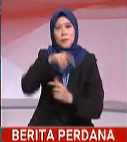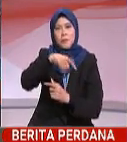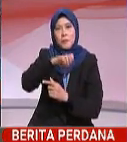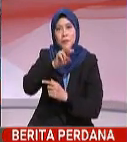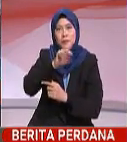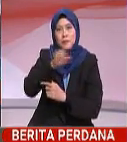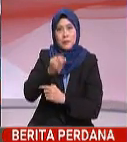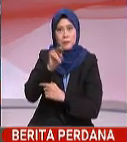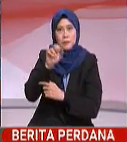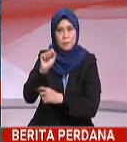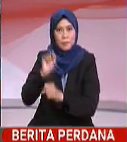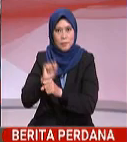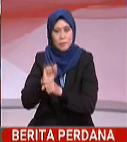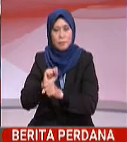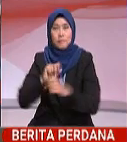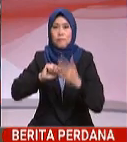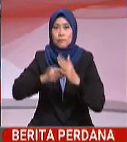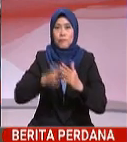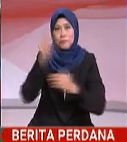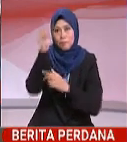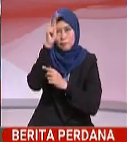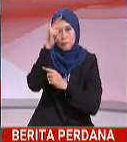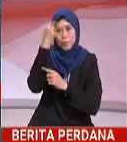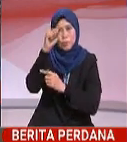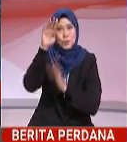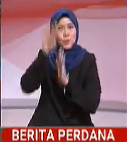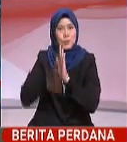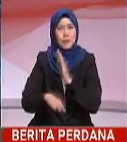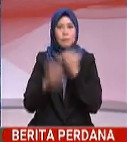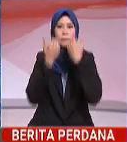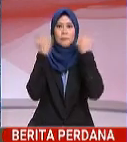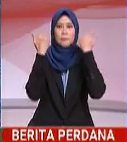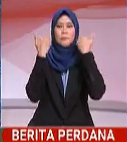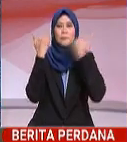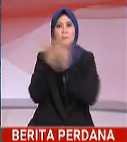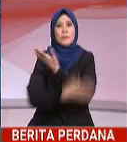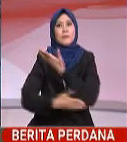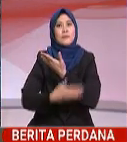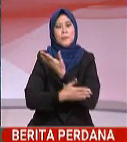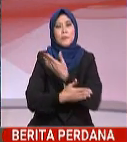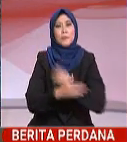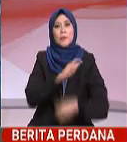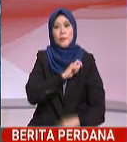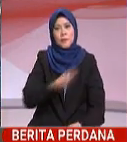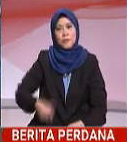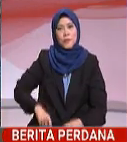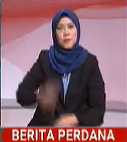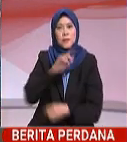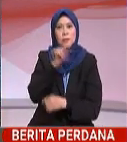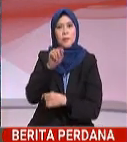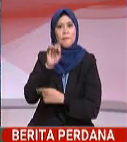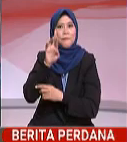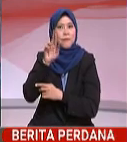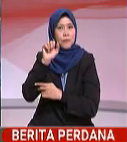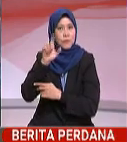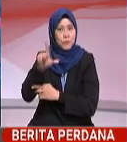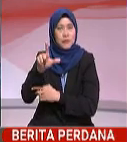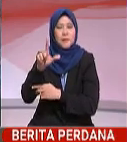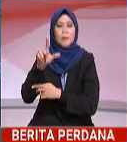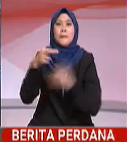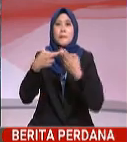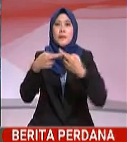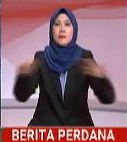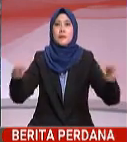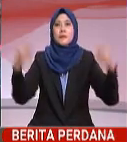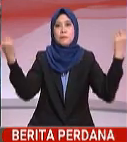kerja dilaksanakan kerajaan bagi menangani kadar pengangguran negara. Tengku Datuk Seri Zafrul menyatakannya pada majlis perasmian